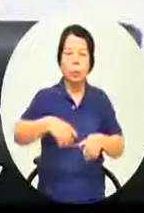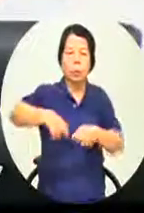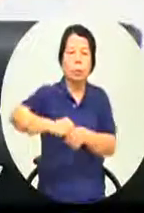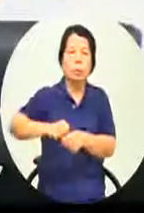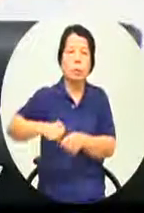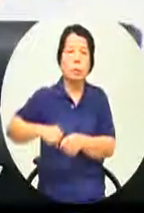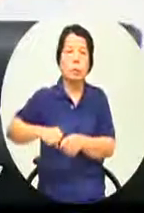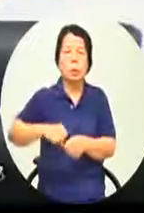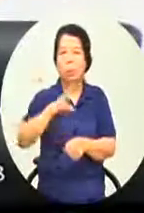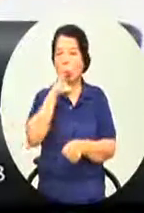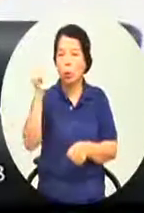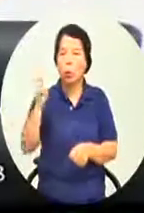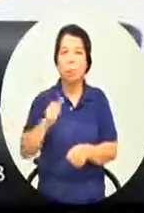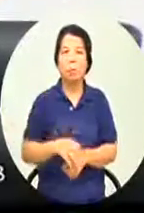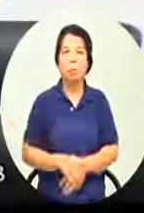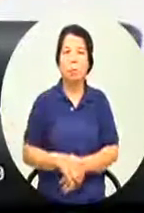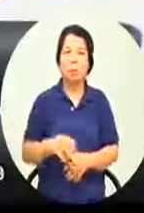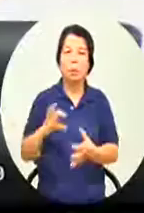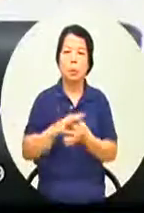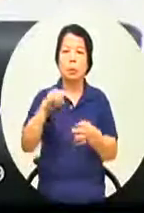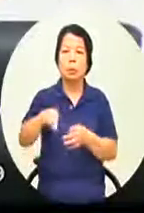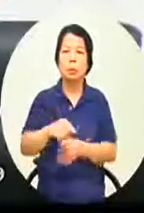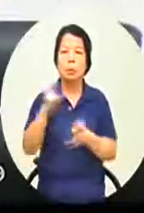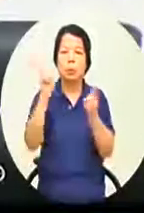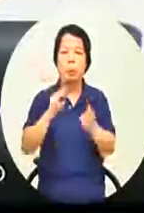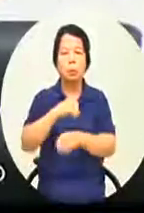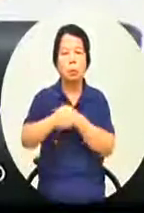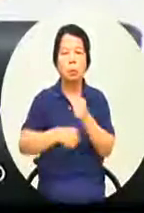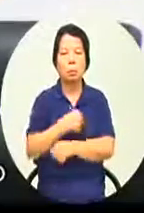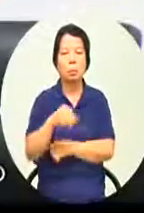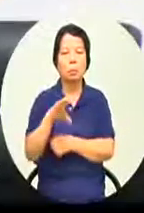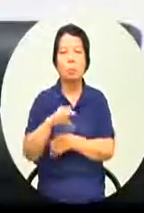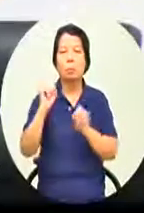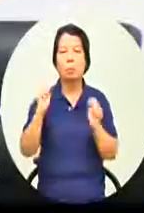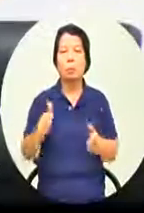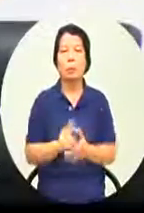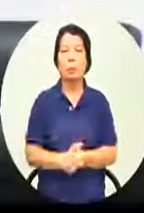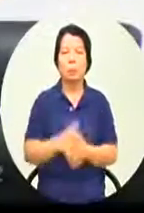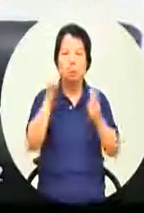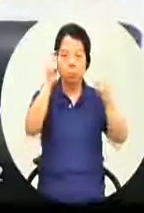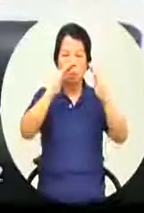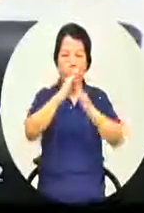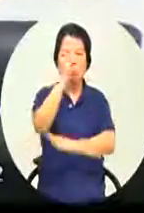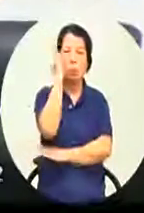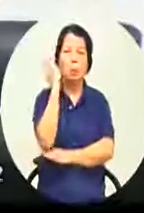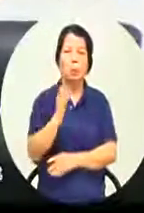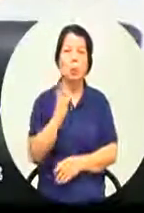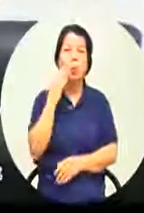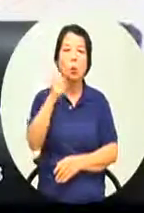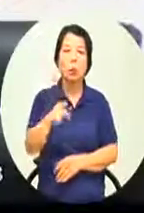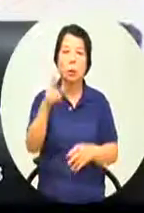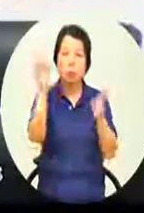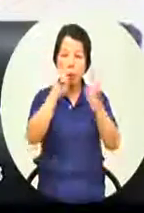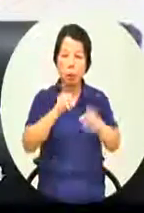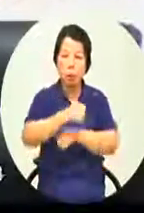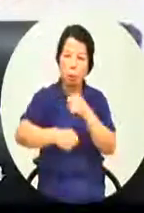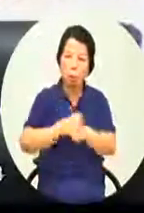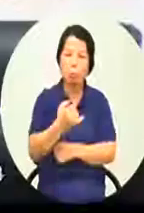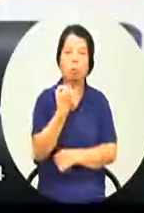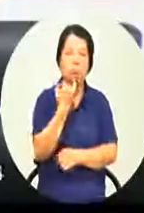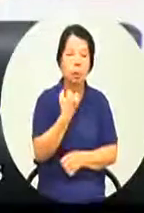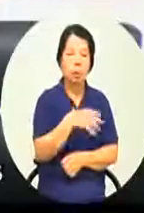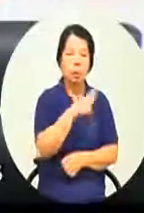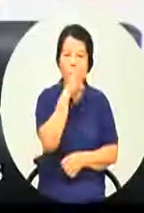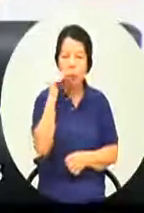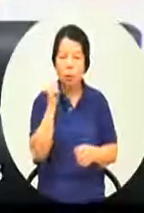回去，因为他不是电动车，高雄市政府跟我们说他如果是电动车才能把车骑回去